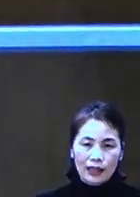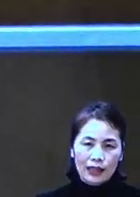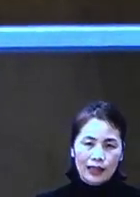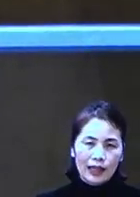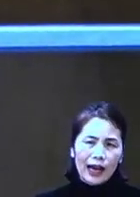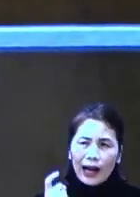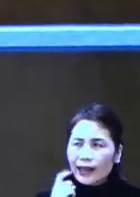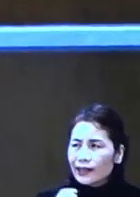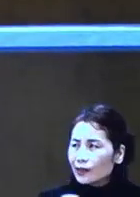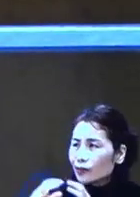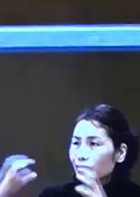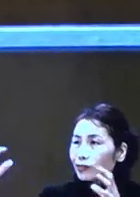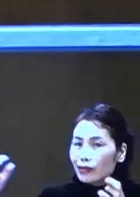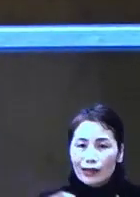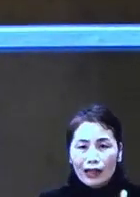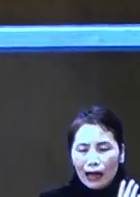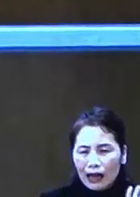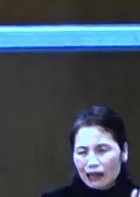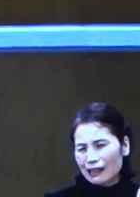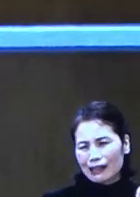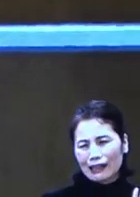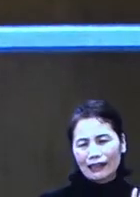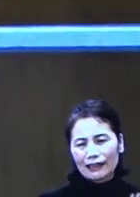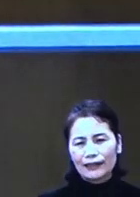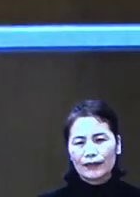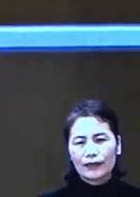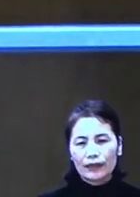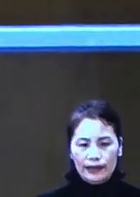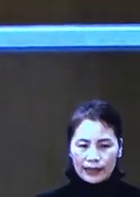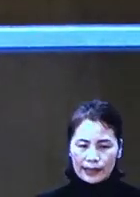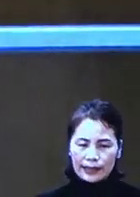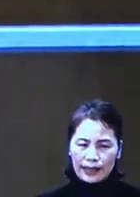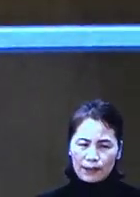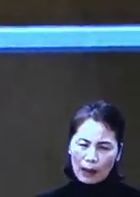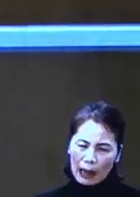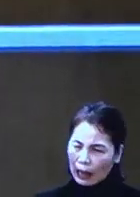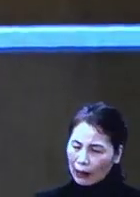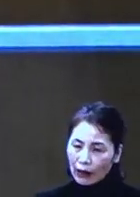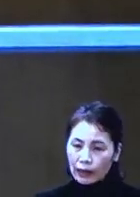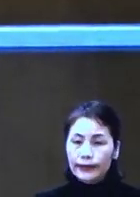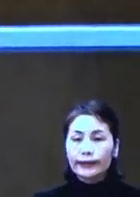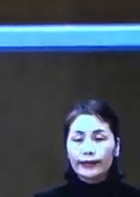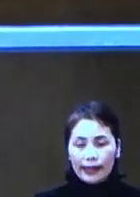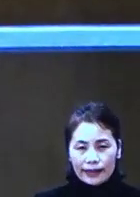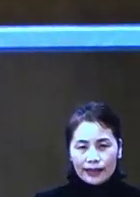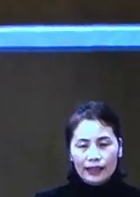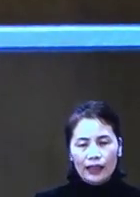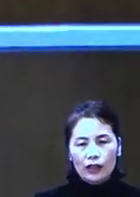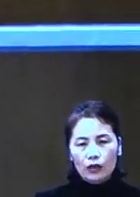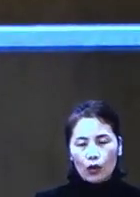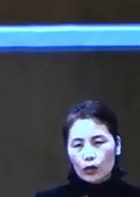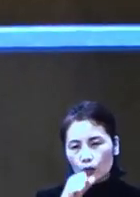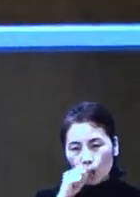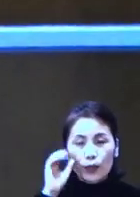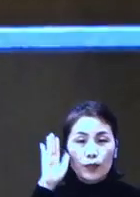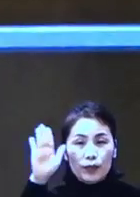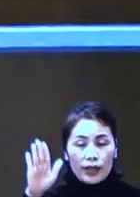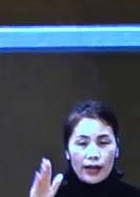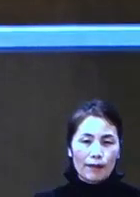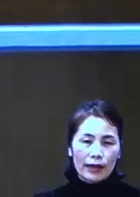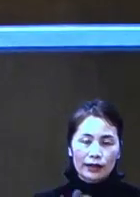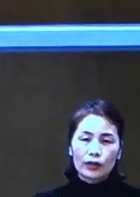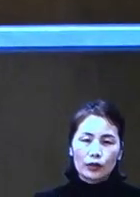않겠습니다. 상대방을 헐뜯을 시간에 경기도에 자리 잡은 모든 기업이 더 나은 미래를 열어갈 수 있도록